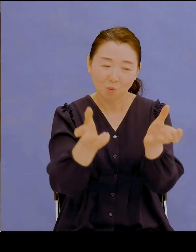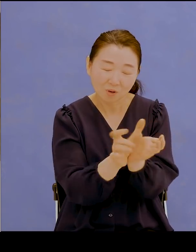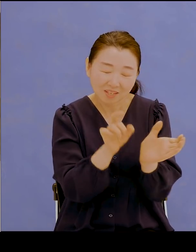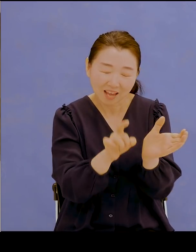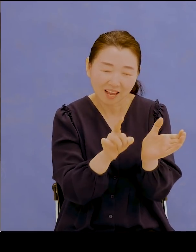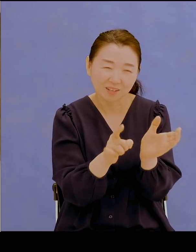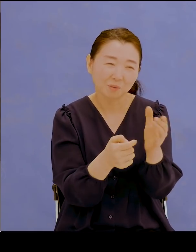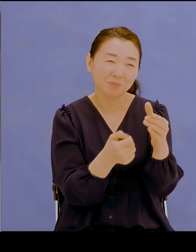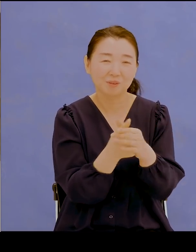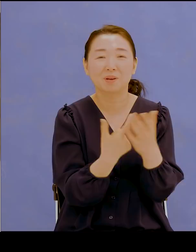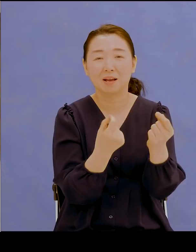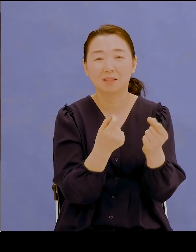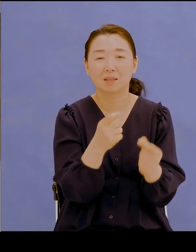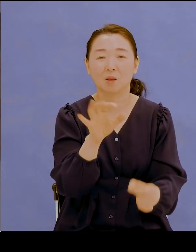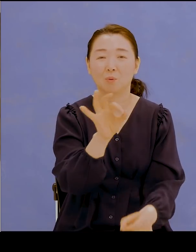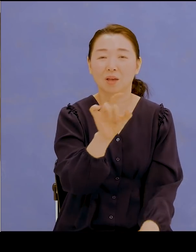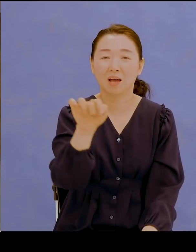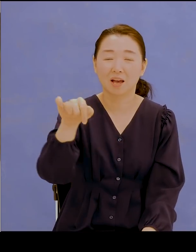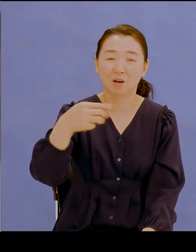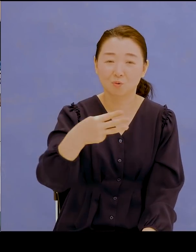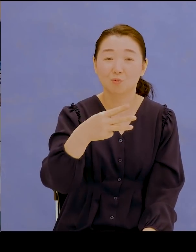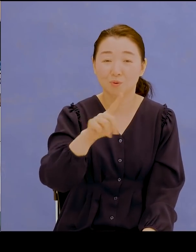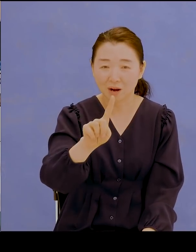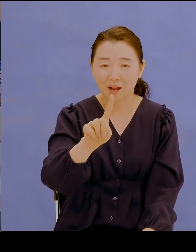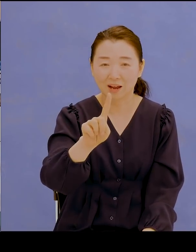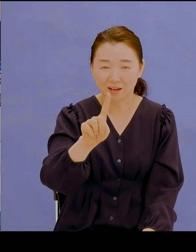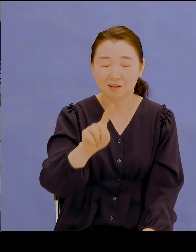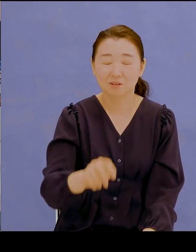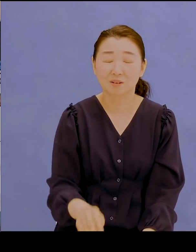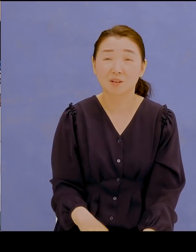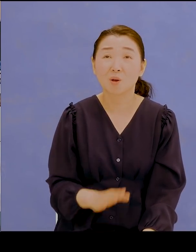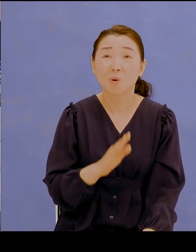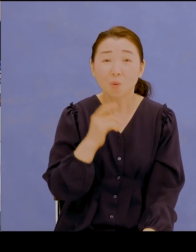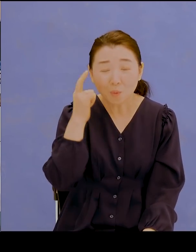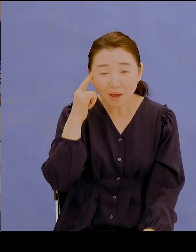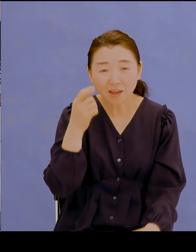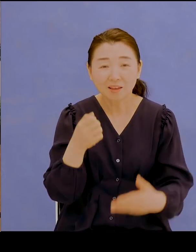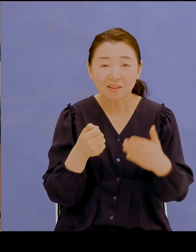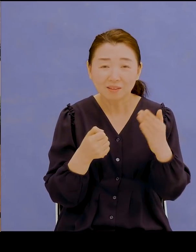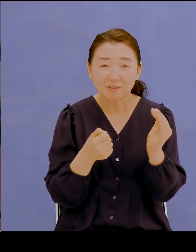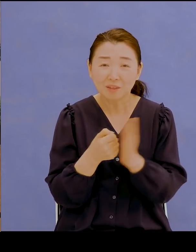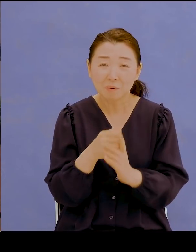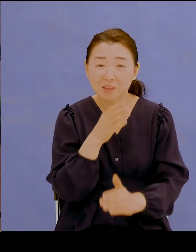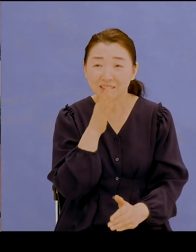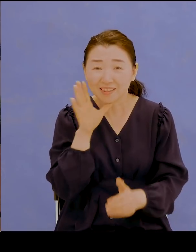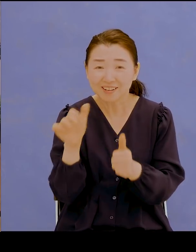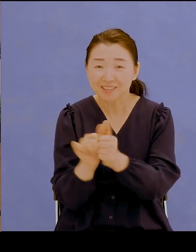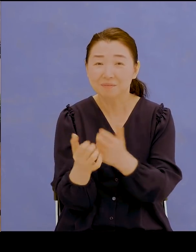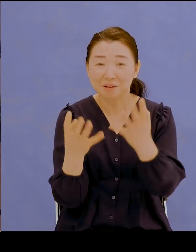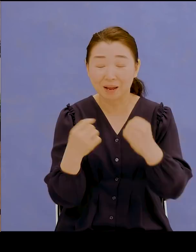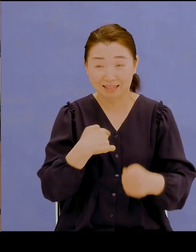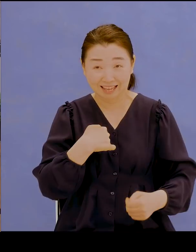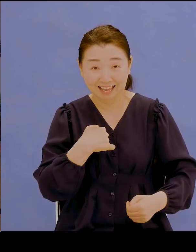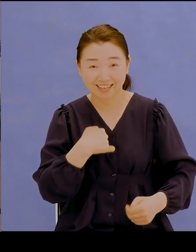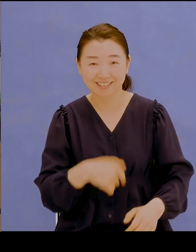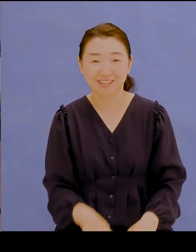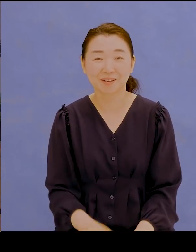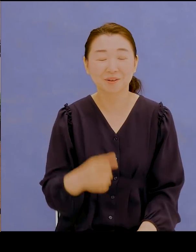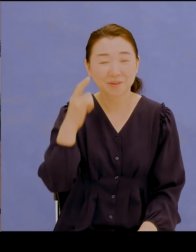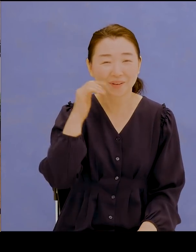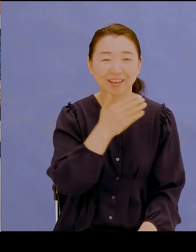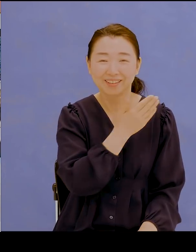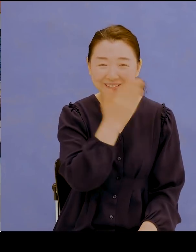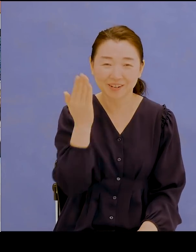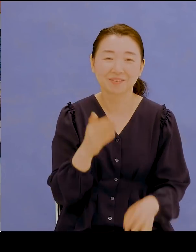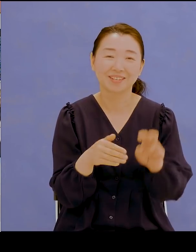아굴라 목장이잖아요. 네, 그러니까 아굴라. 희한하게 이런 늑수그레한 남자들이 되게 많아요. 저희 안에. 늑수그래야. 그러니까 왜냐면 젊은 왜냐면